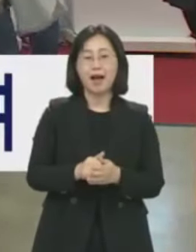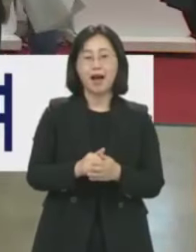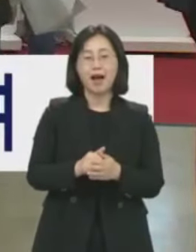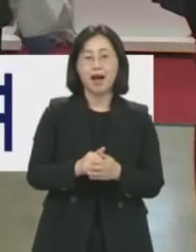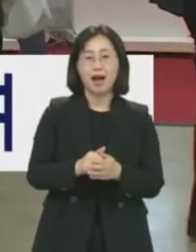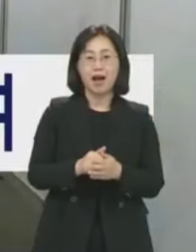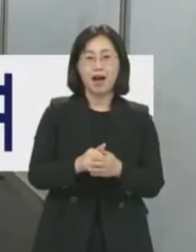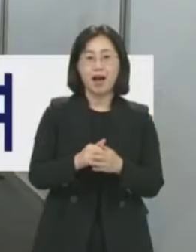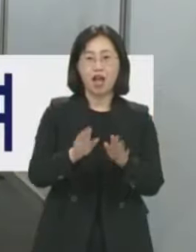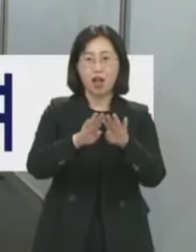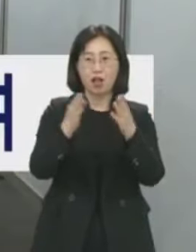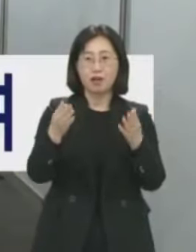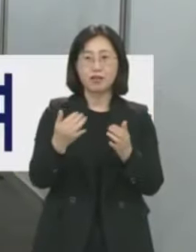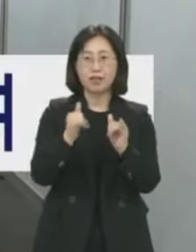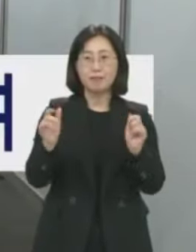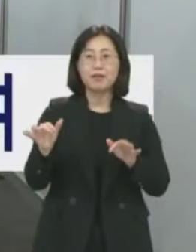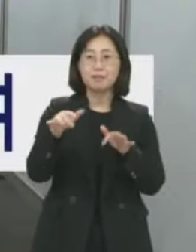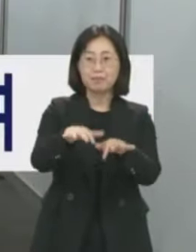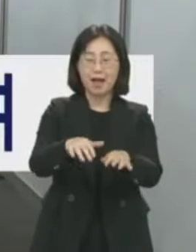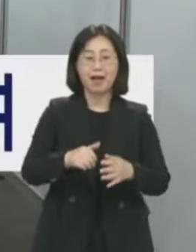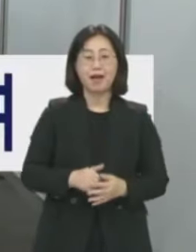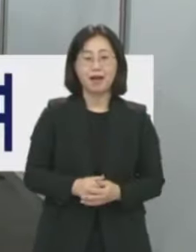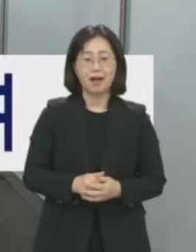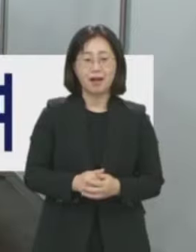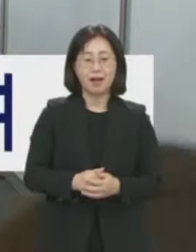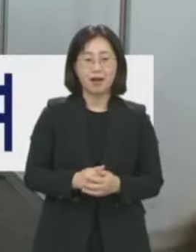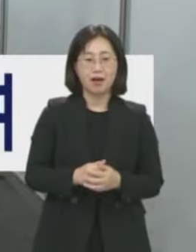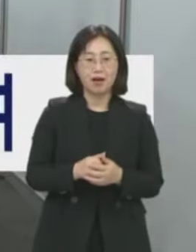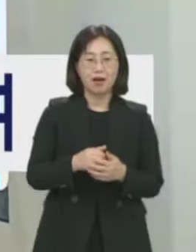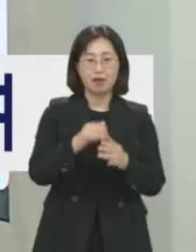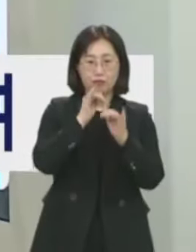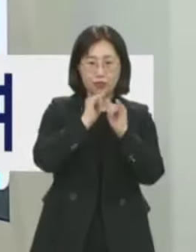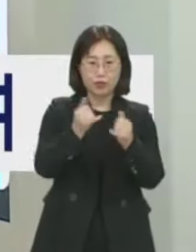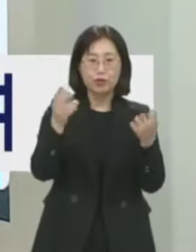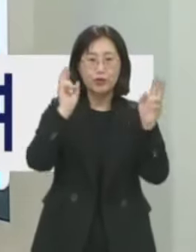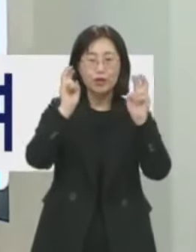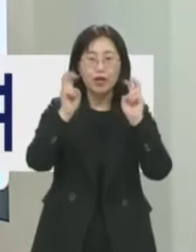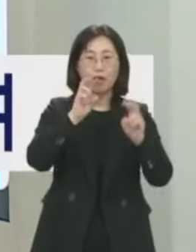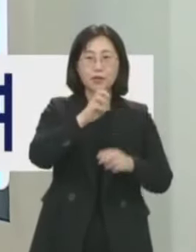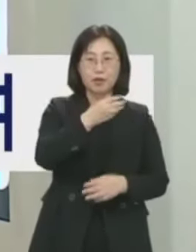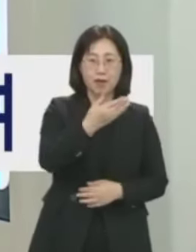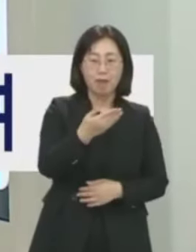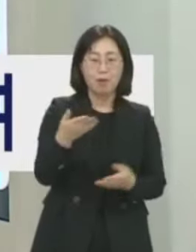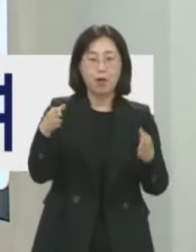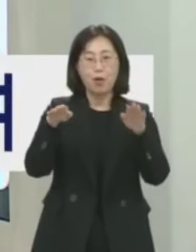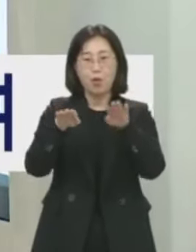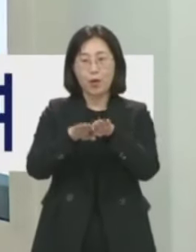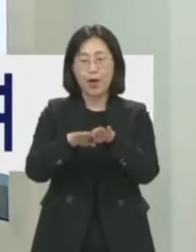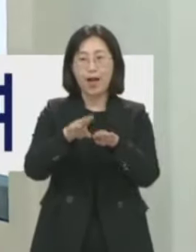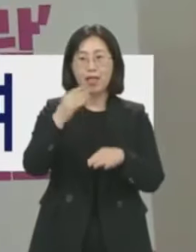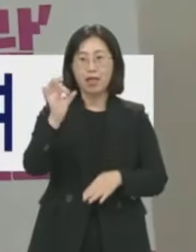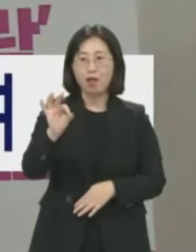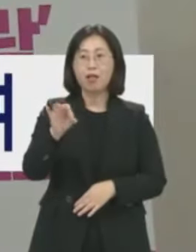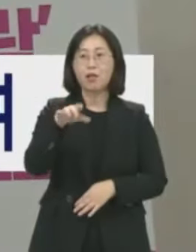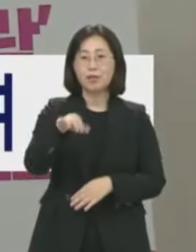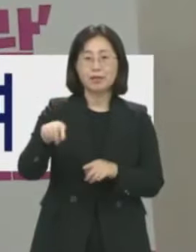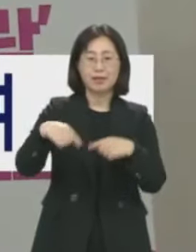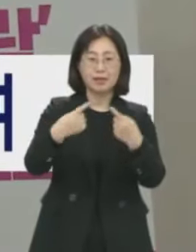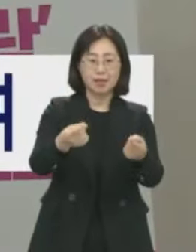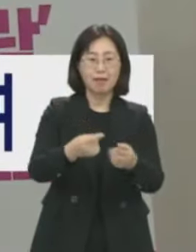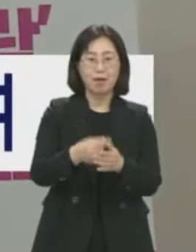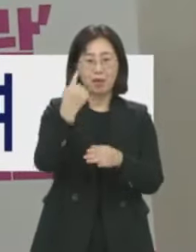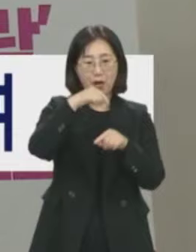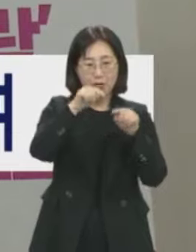발걸음이 이어졌습니다. 이번 박람회에는 관내외 우수 기업 39개사와 공공기관 10곳이 참여해